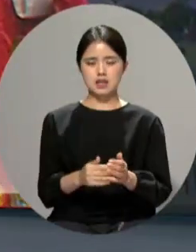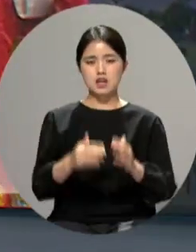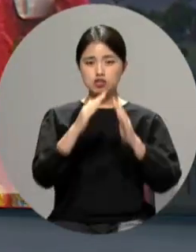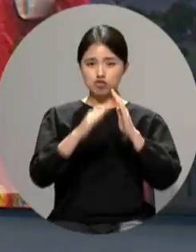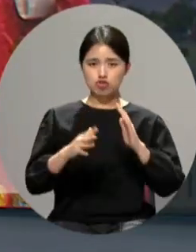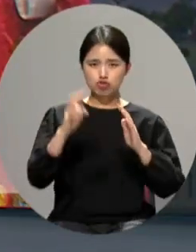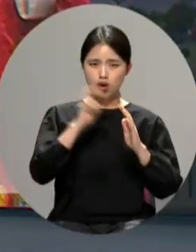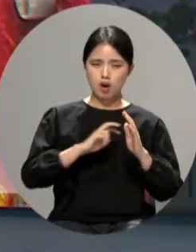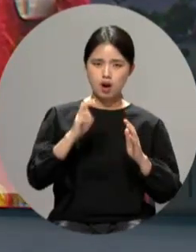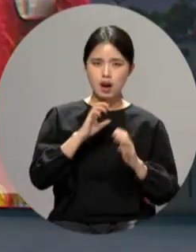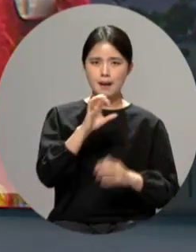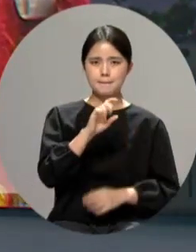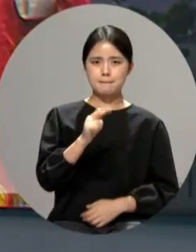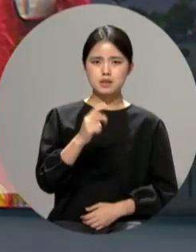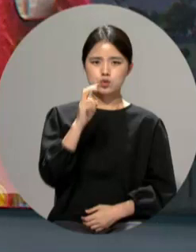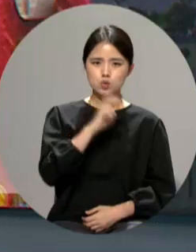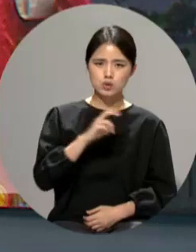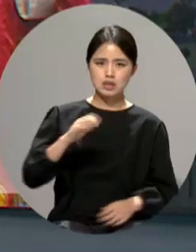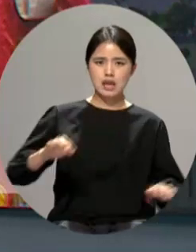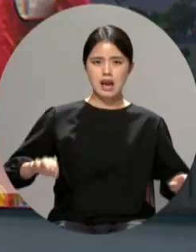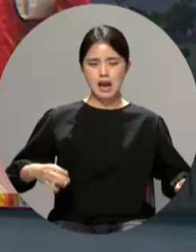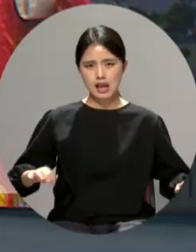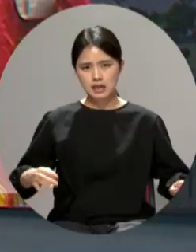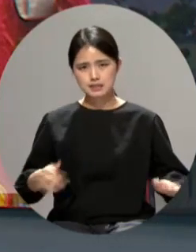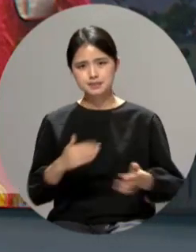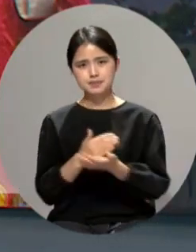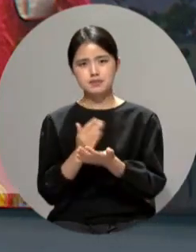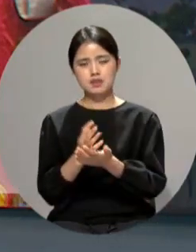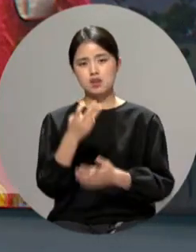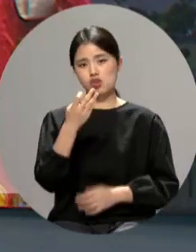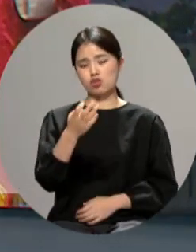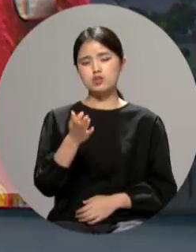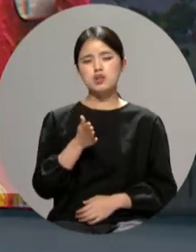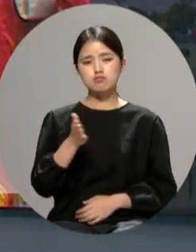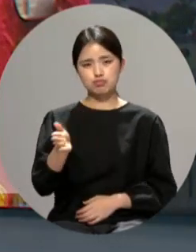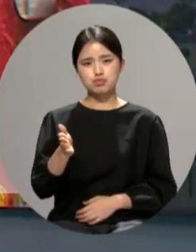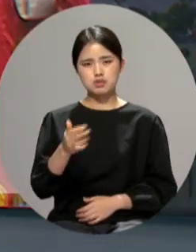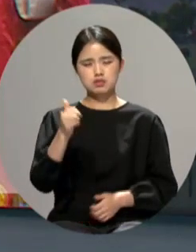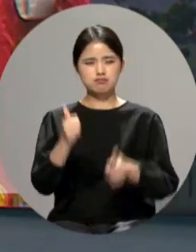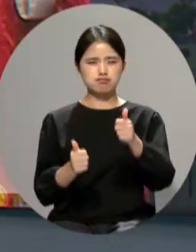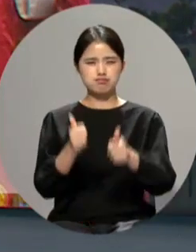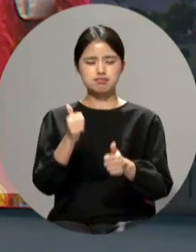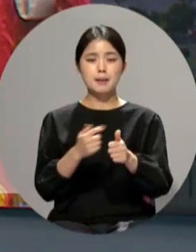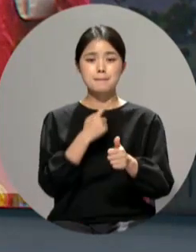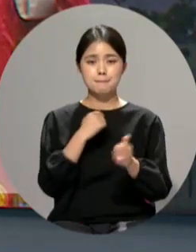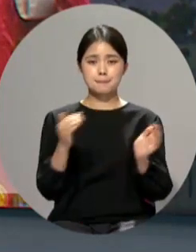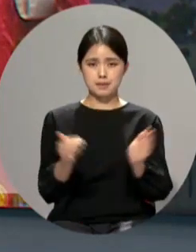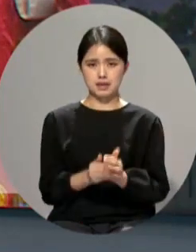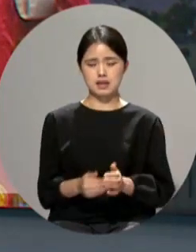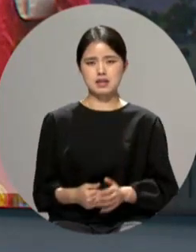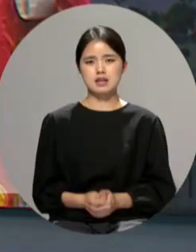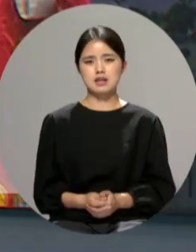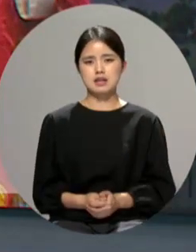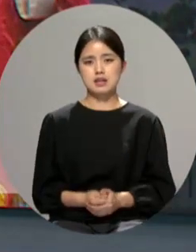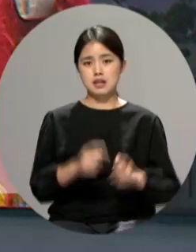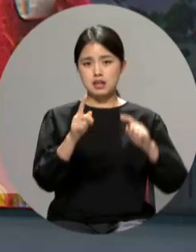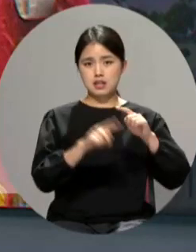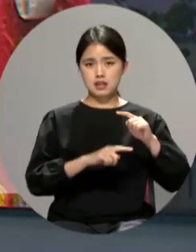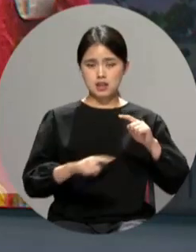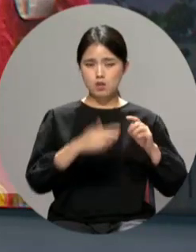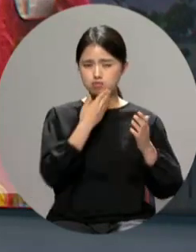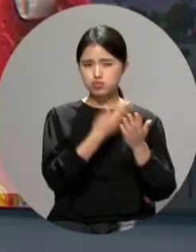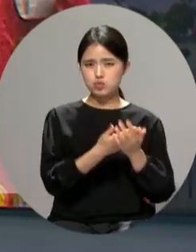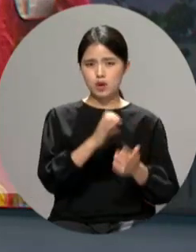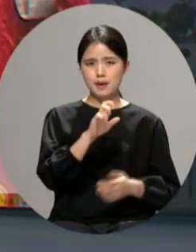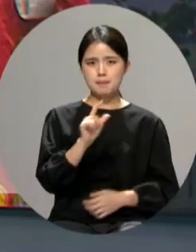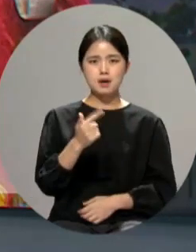소리꾼들이 모여 판소리와 시조, 가야금 병창 등 모두 13개 부문에서 치열한 무대를 펼쳤는데요. 대회 백미로 불리는